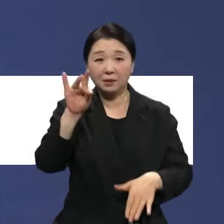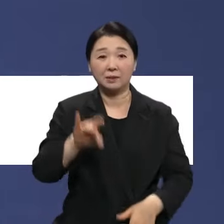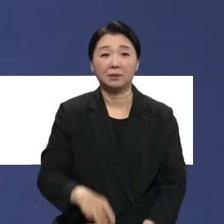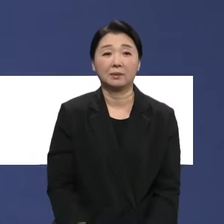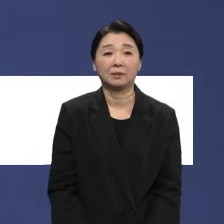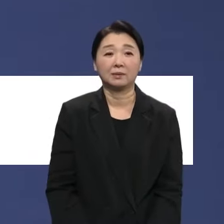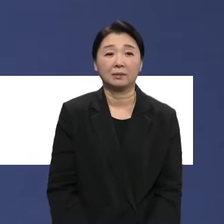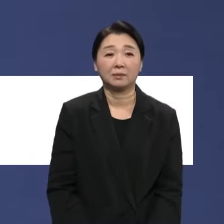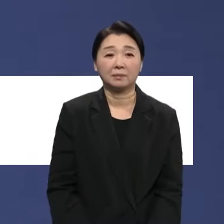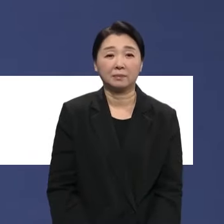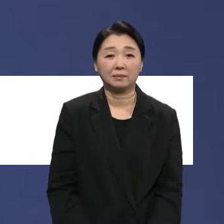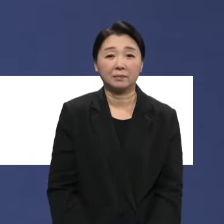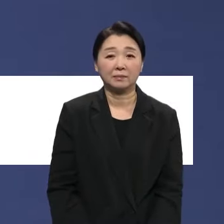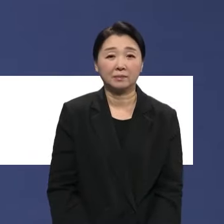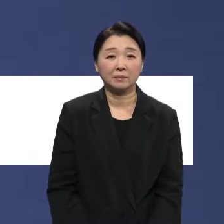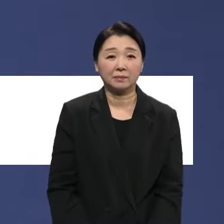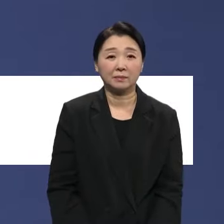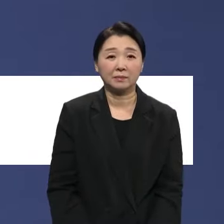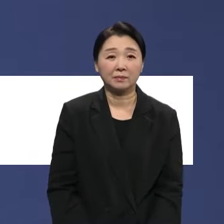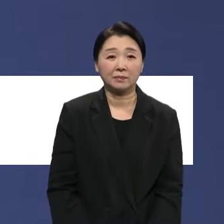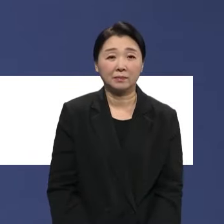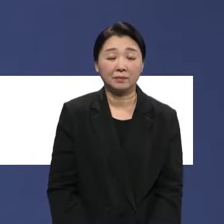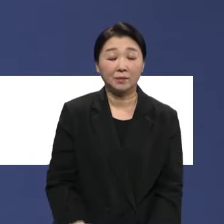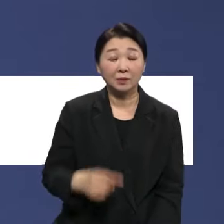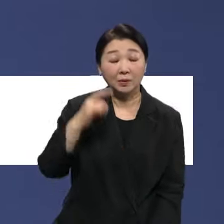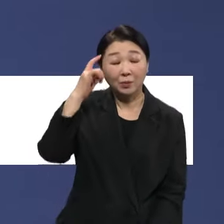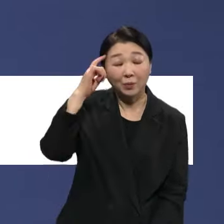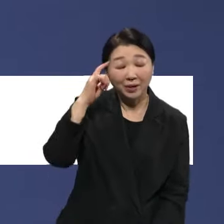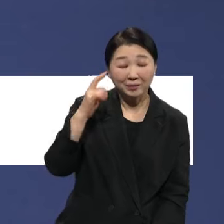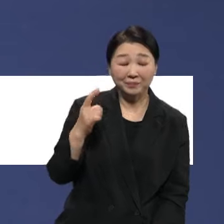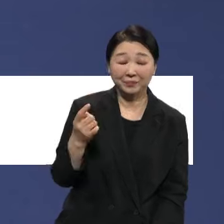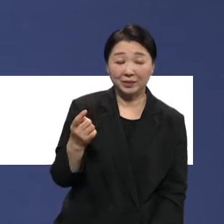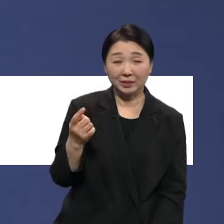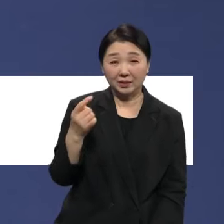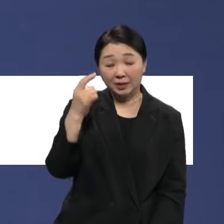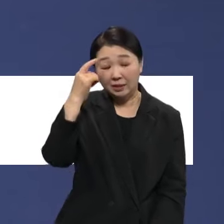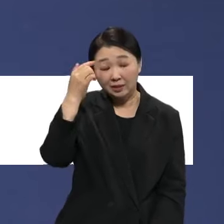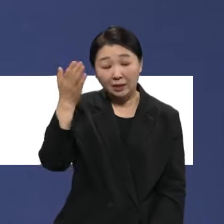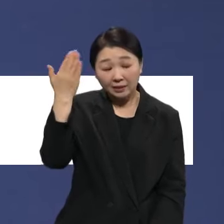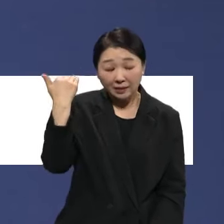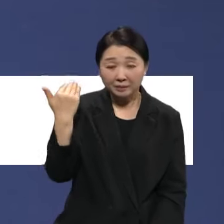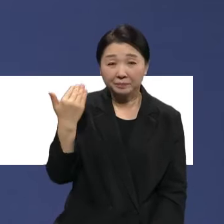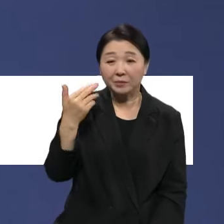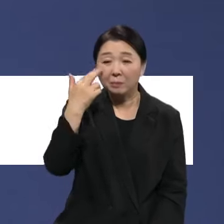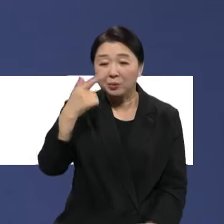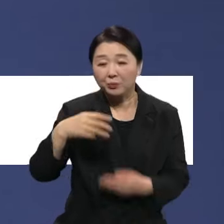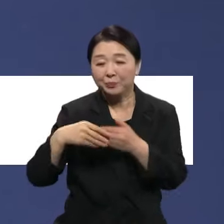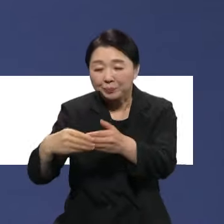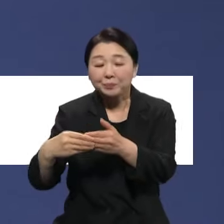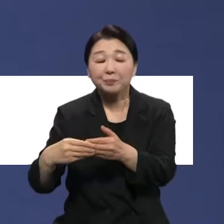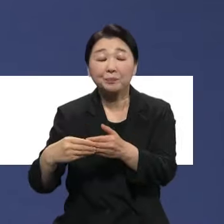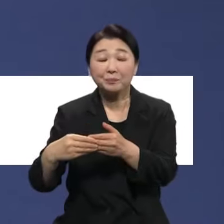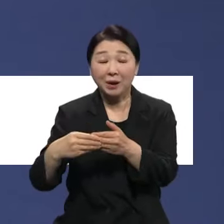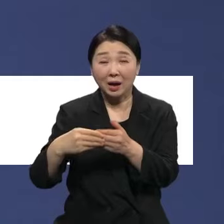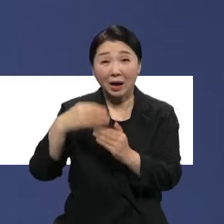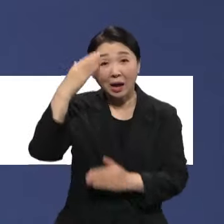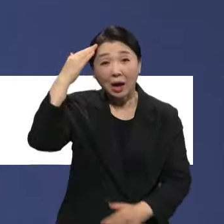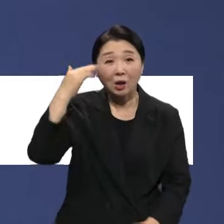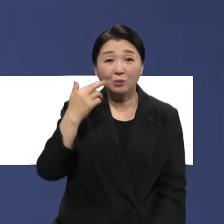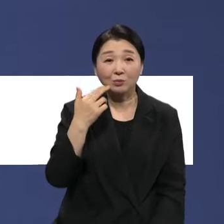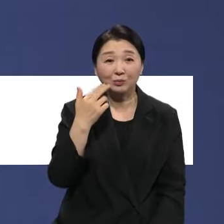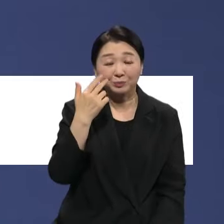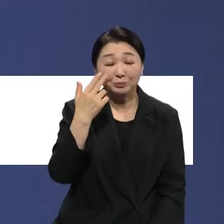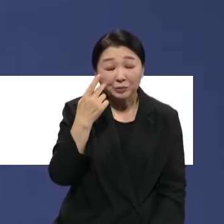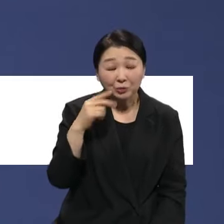처음입니다 그간 제례식 전력에 기반해 온 한미동맹이 명실상부한 핵 기반